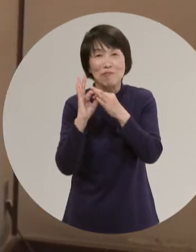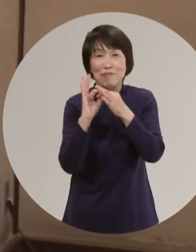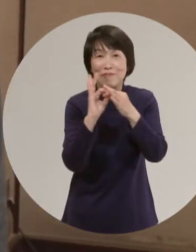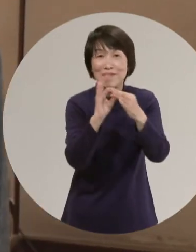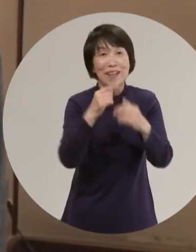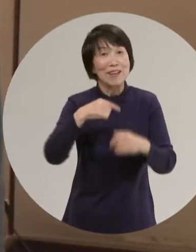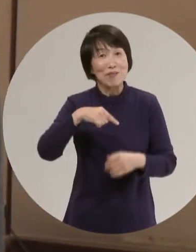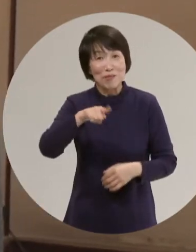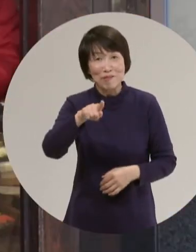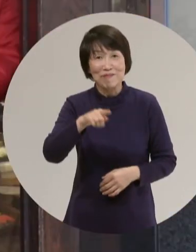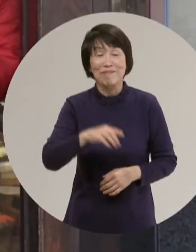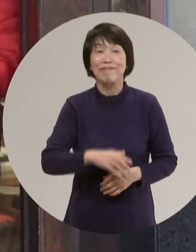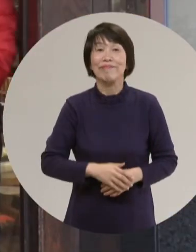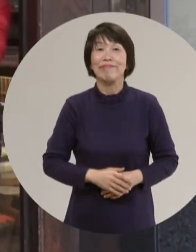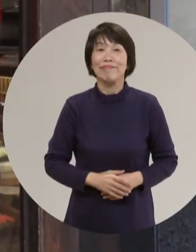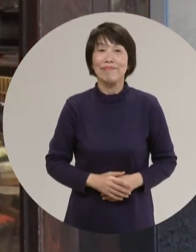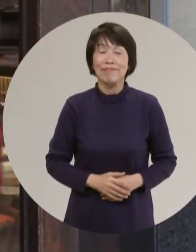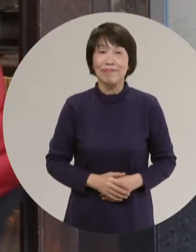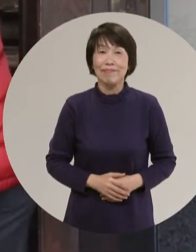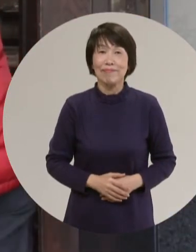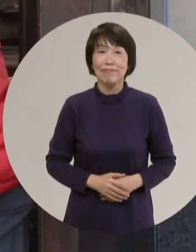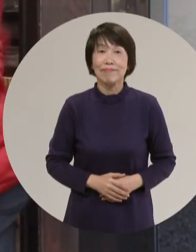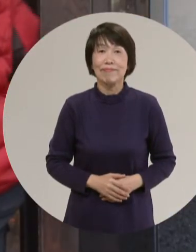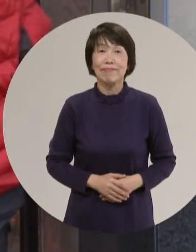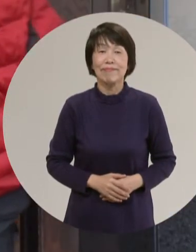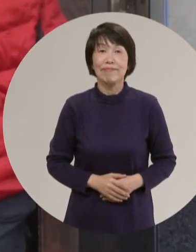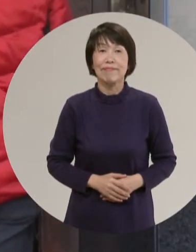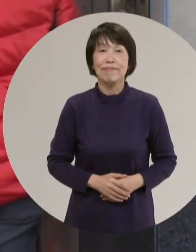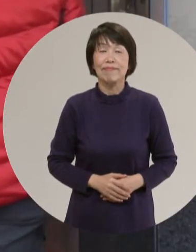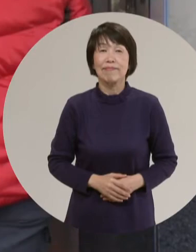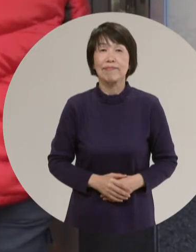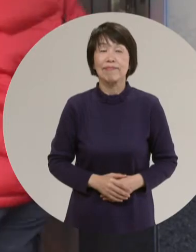勉強は続きます。